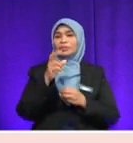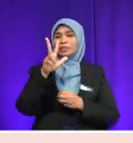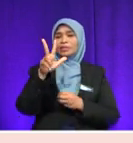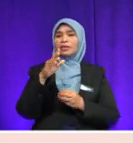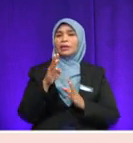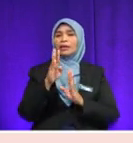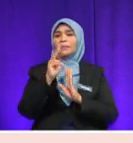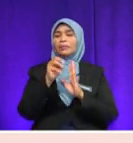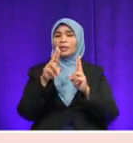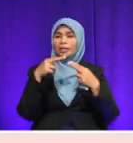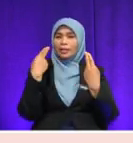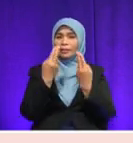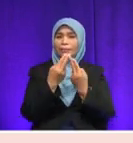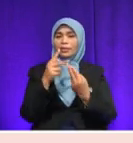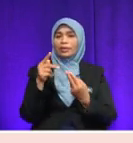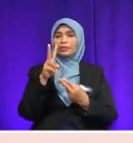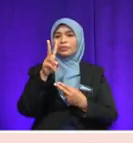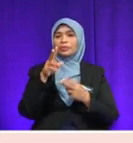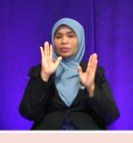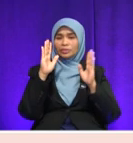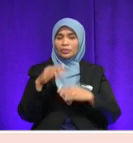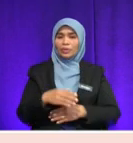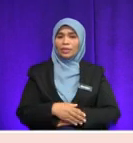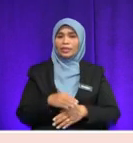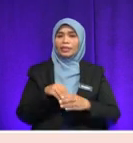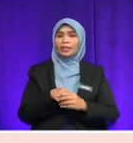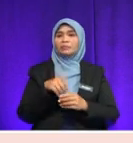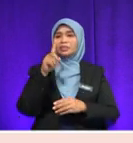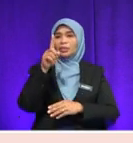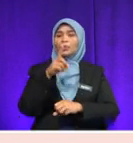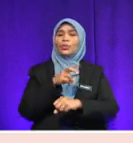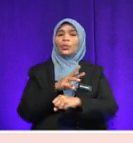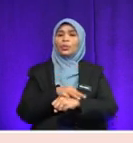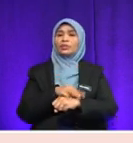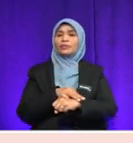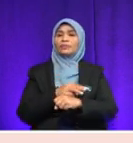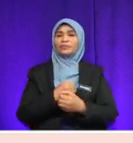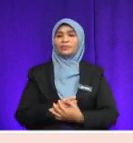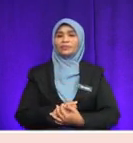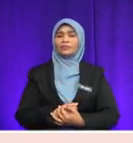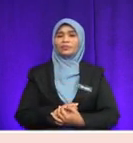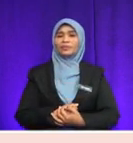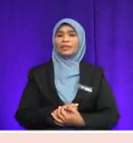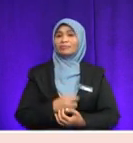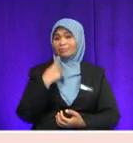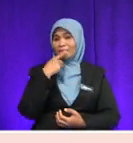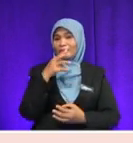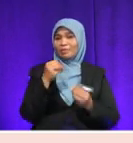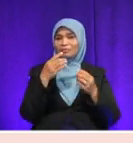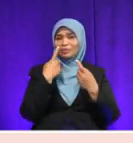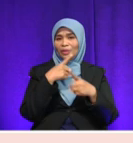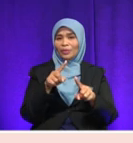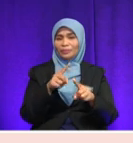menghimpunkan dua shalat fardhu dalam satu waktu Oke siapa Nak jawab pula sekarang ini angkat tangan Oke